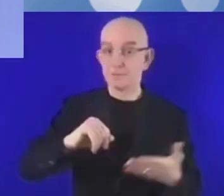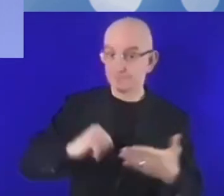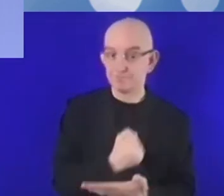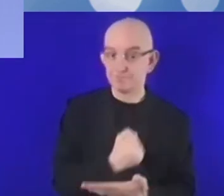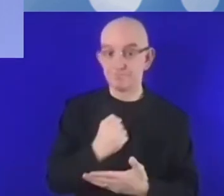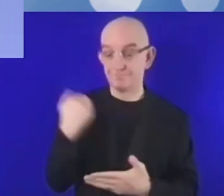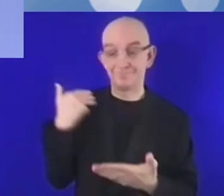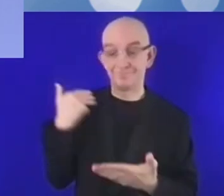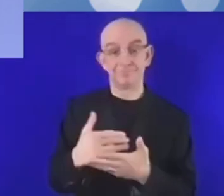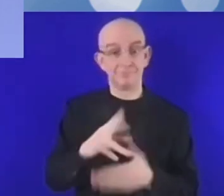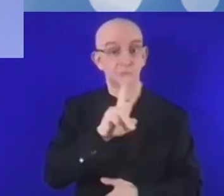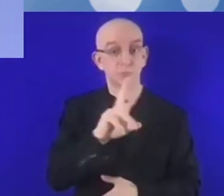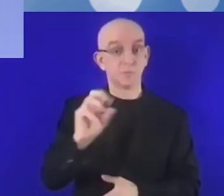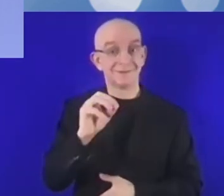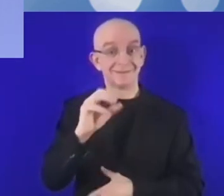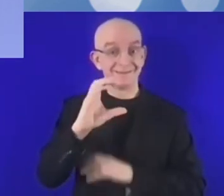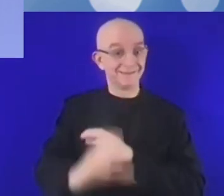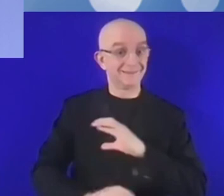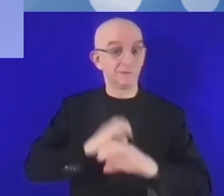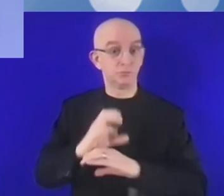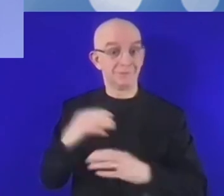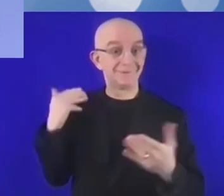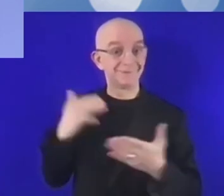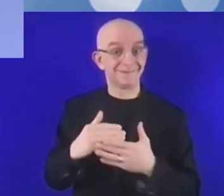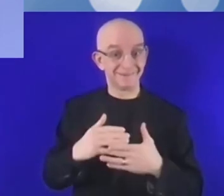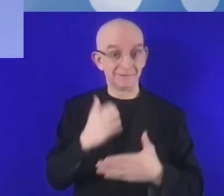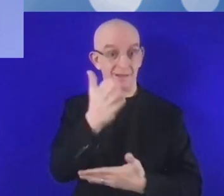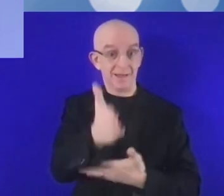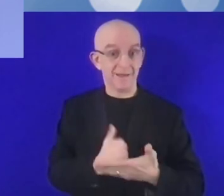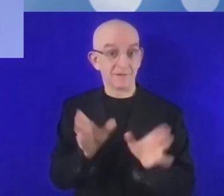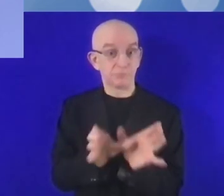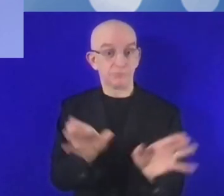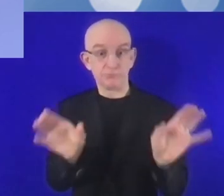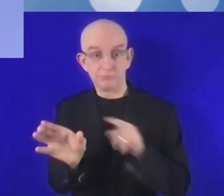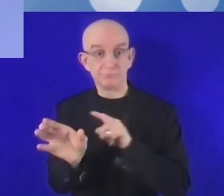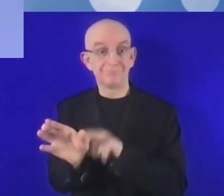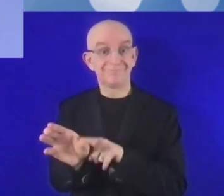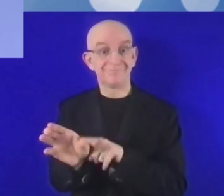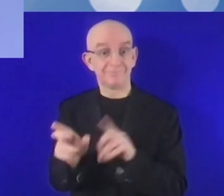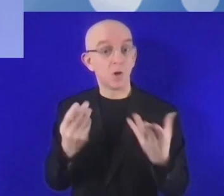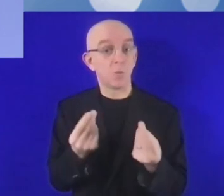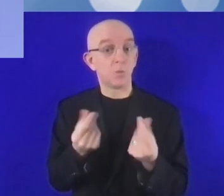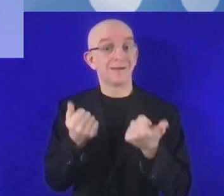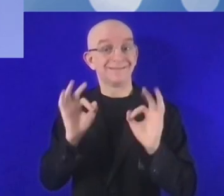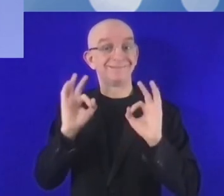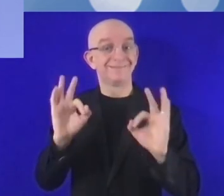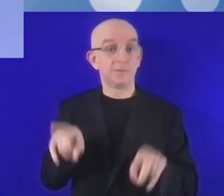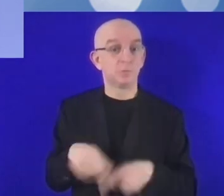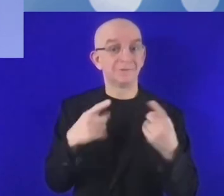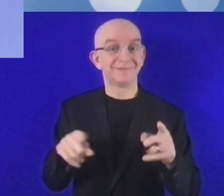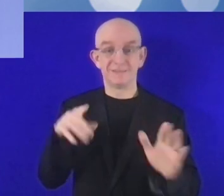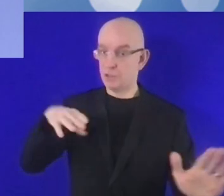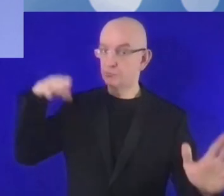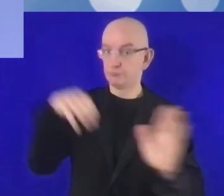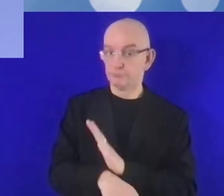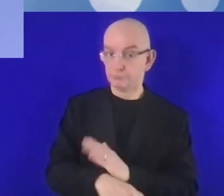一个质量的音乐作品的话是非常重要的。二十一世纪我们可以说是整个音乐的质量在下降，有几